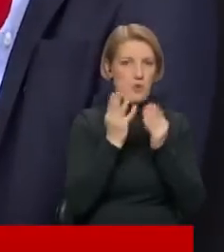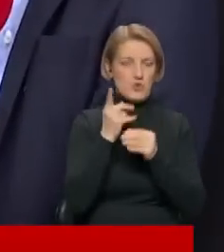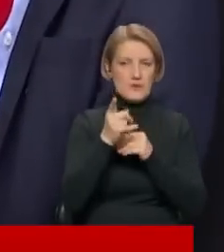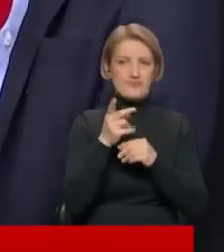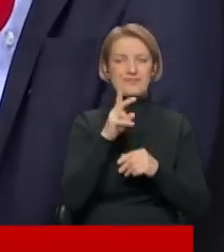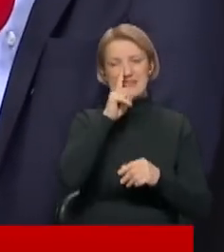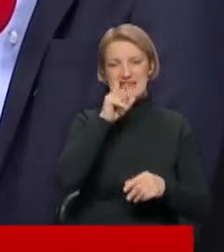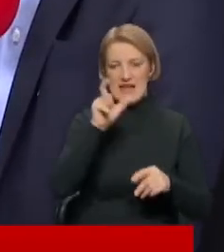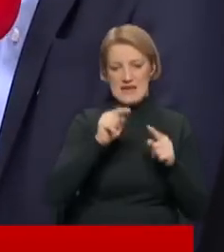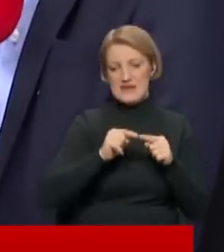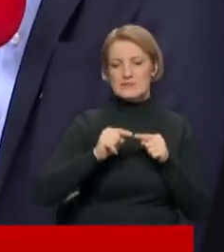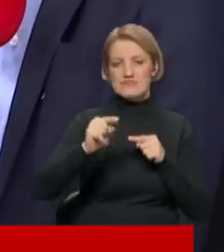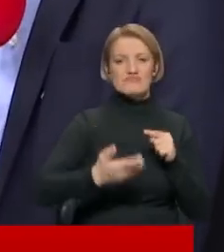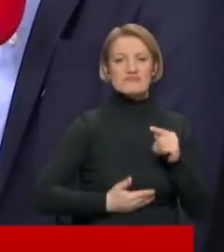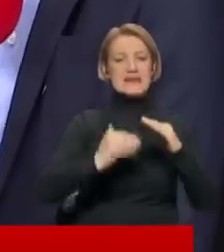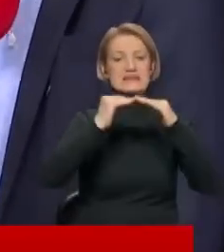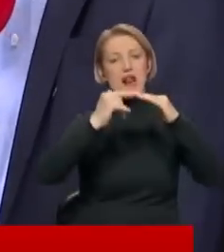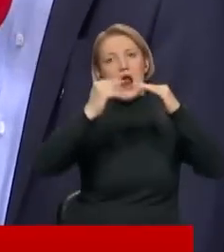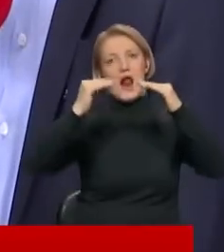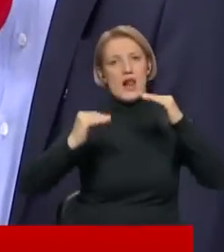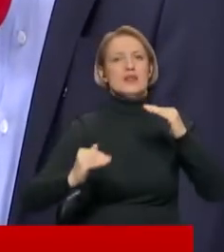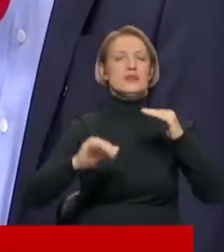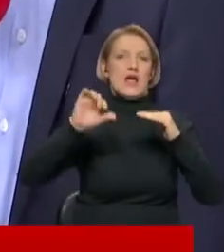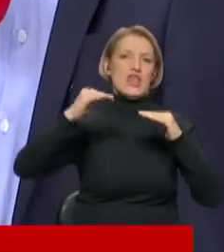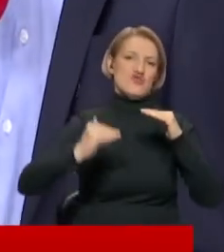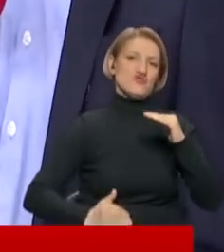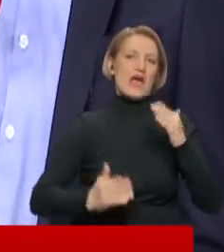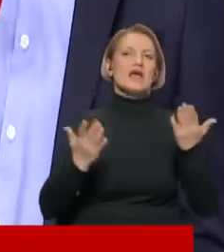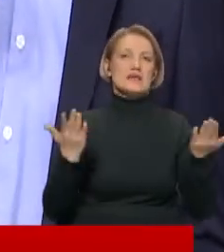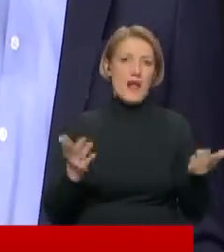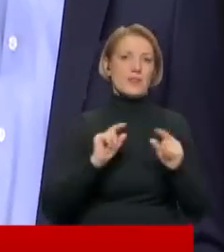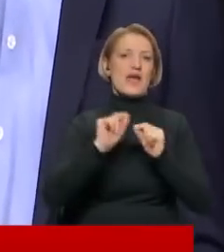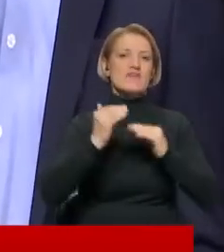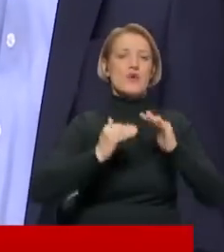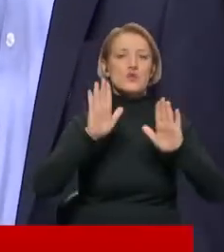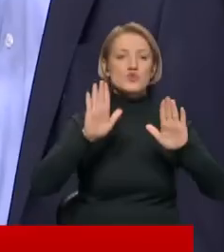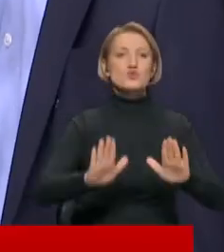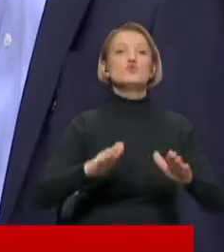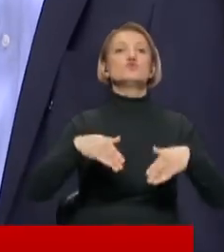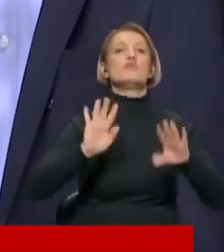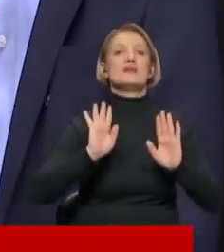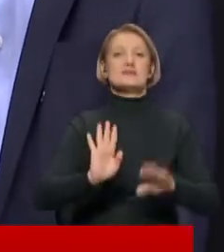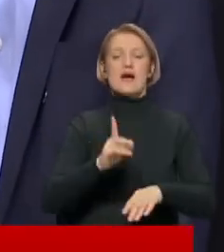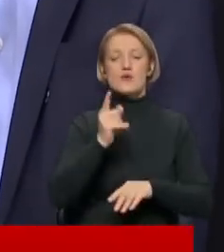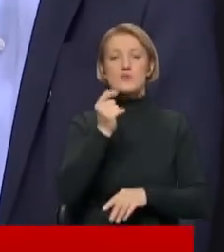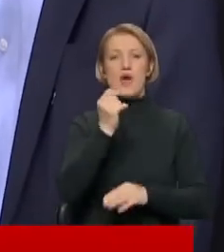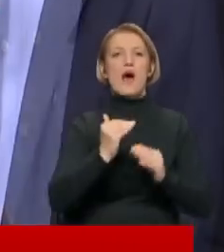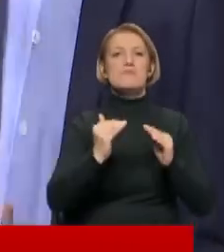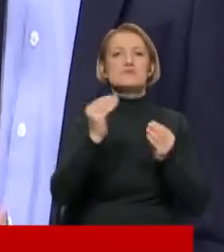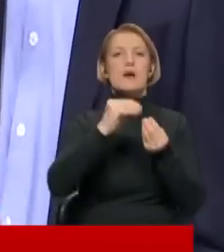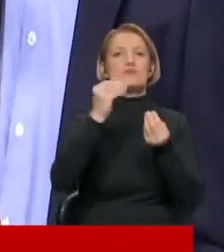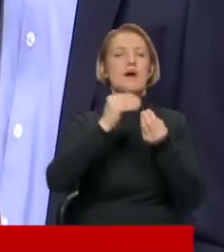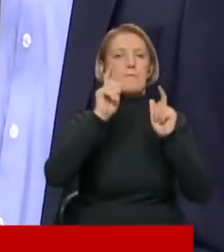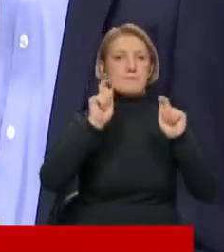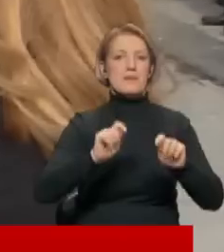nisan ayı itibarıyla Aşık sınırının altına inecek yani enflasyonu durdurmadığını sürece ücretleri arttırmak